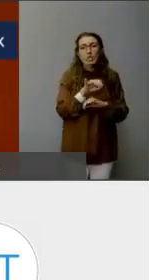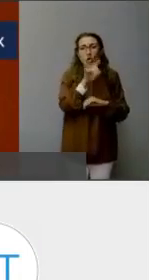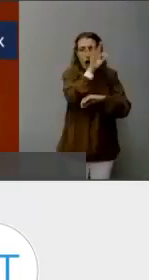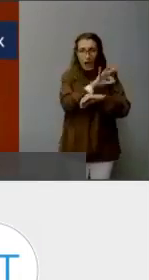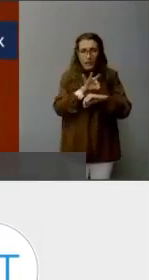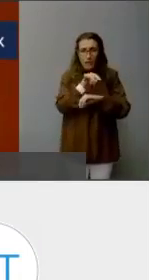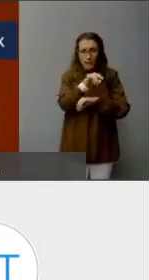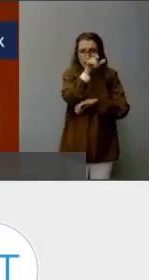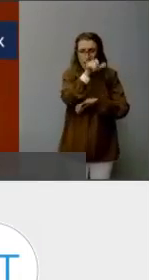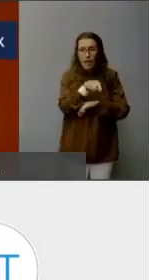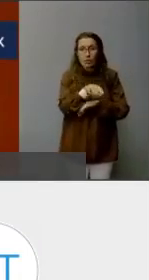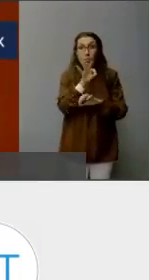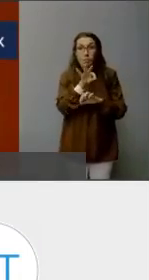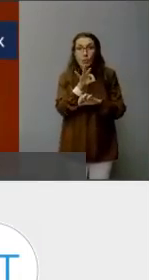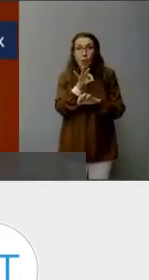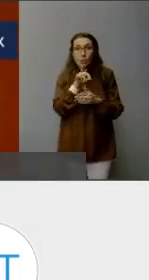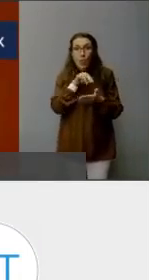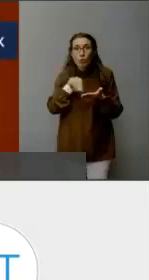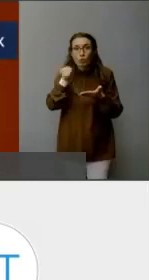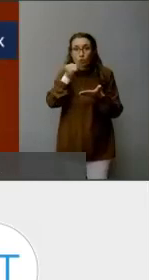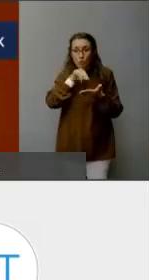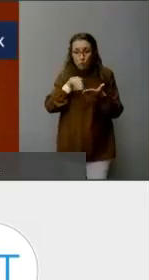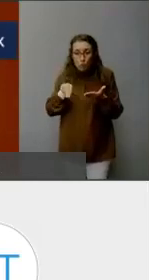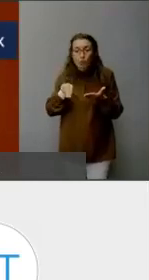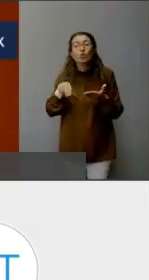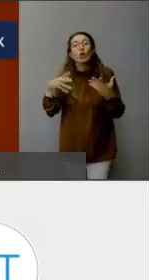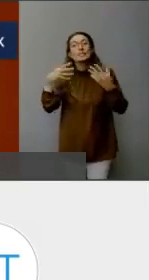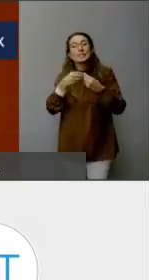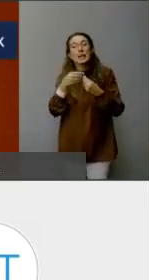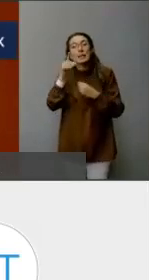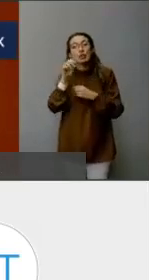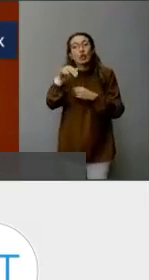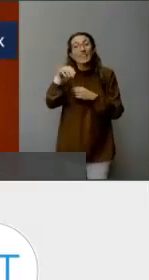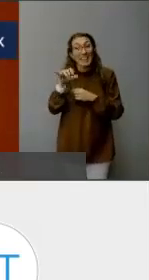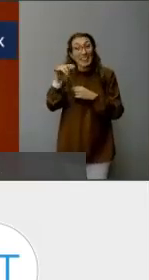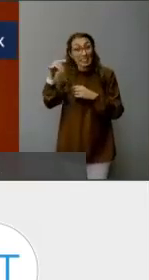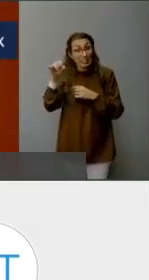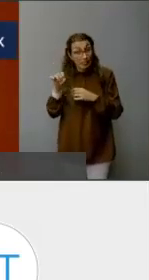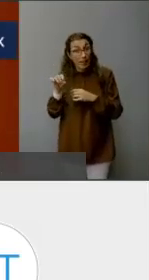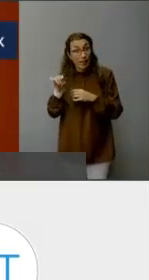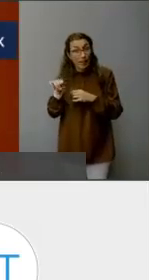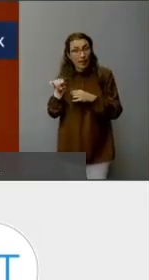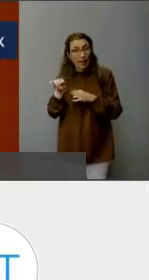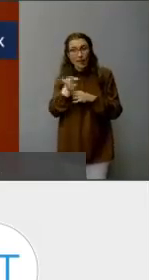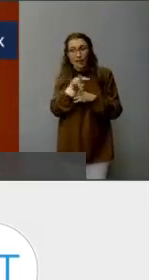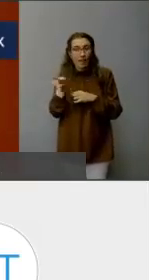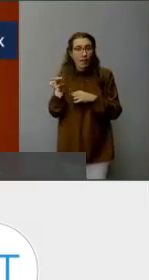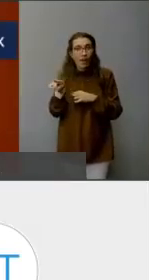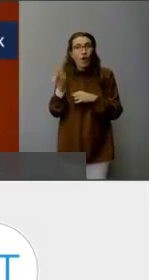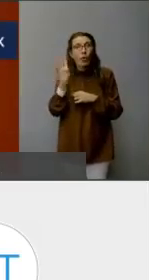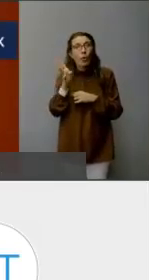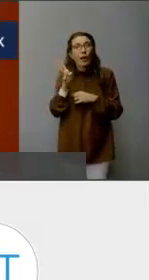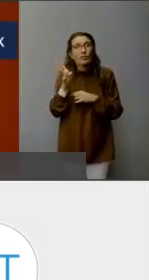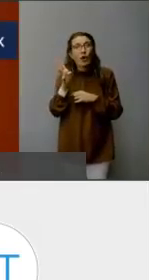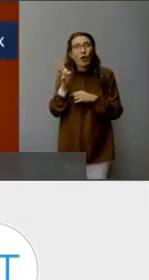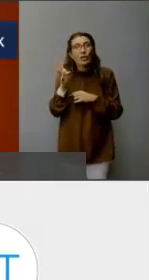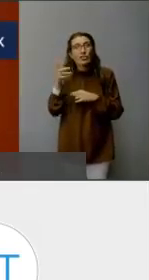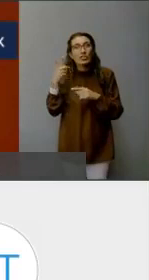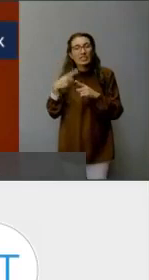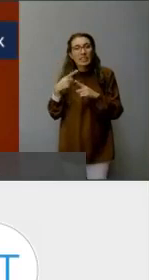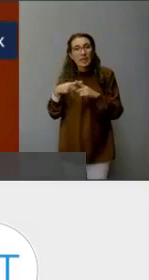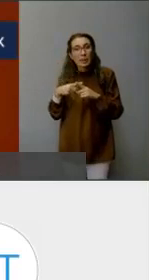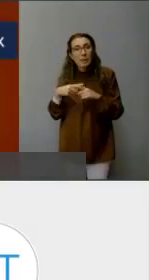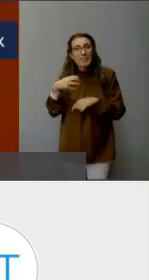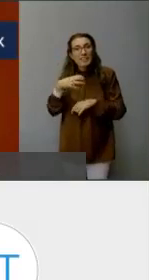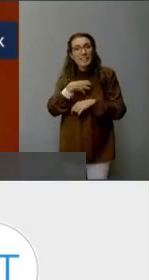condivide lo studio con il marito luca dormita proprio l'architetto dolmetta e dal 14 settembre scorso dirigente del comune di genova quegli